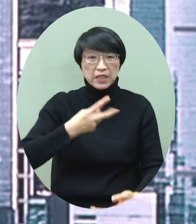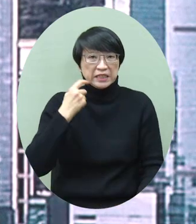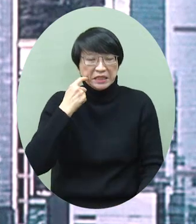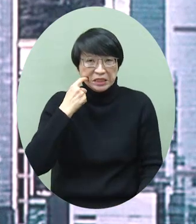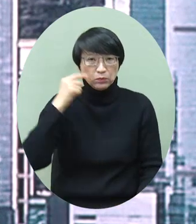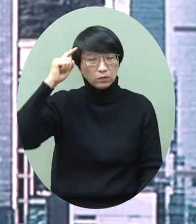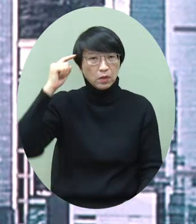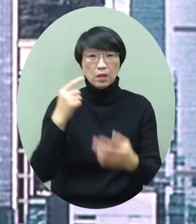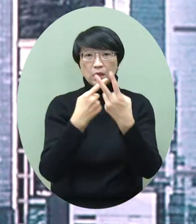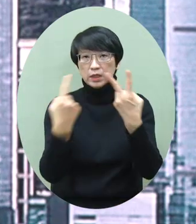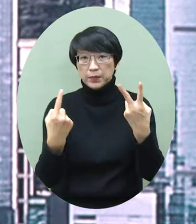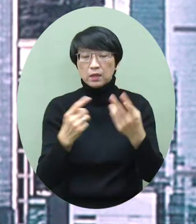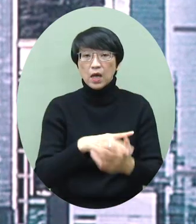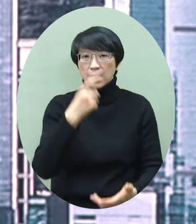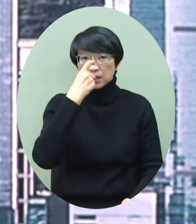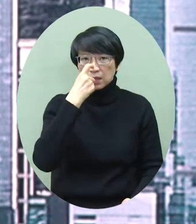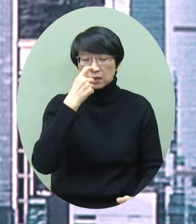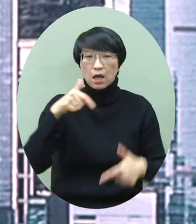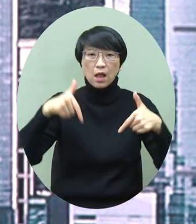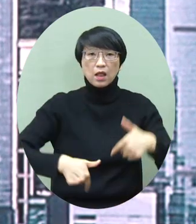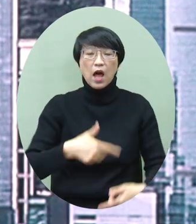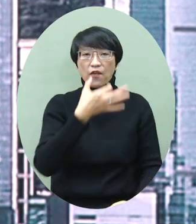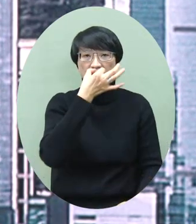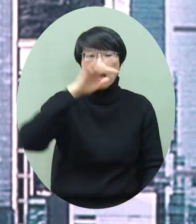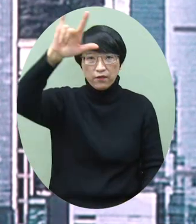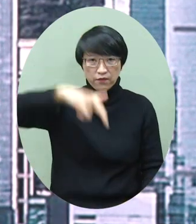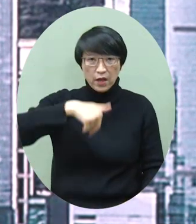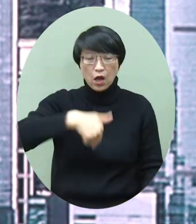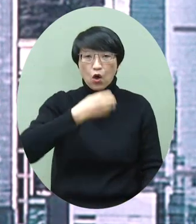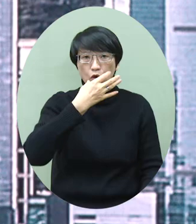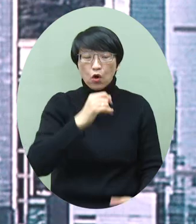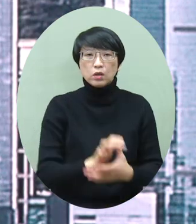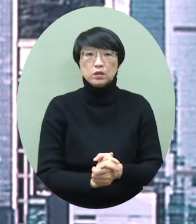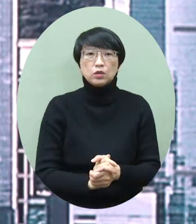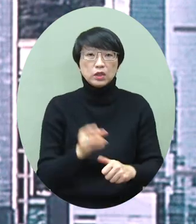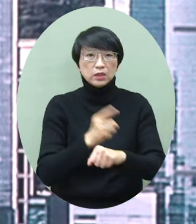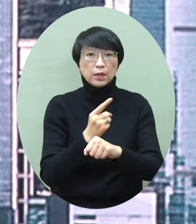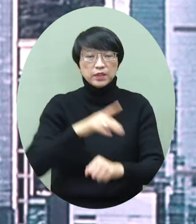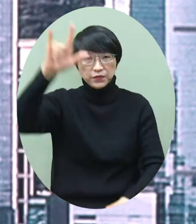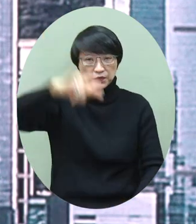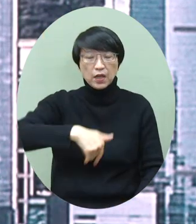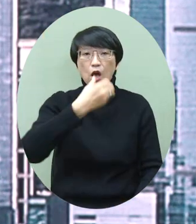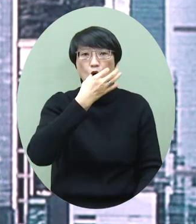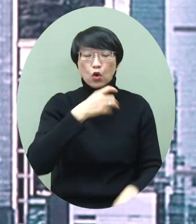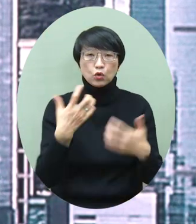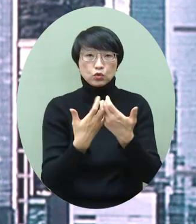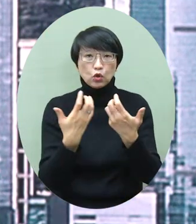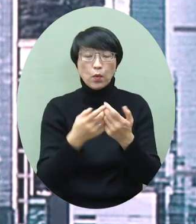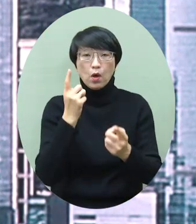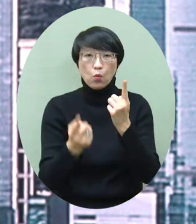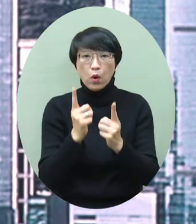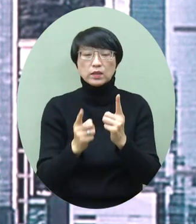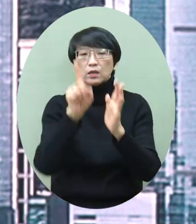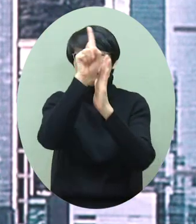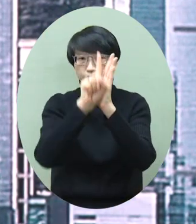埋禁止英國同埋南非嘅航班嚟講咧，我哋估計短期內嚟香港嘅人數可能會稍為下